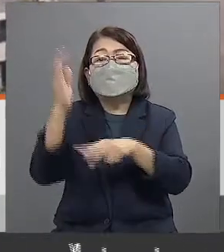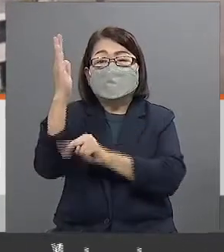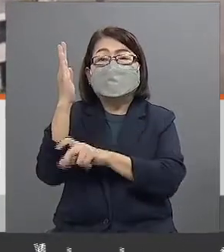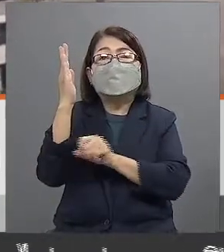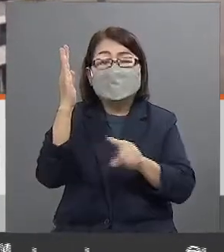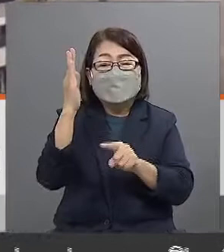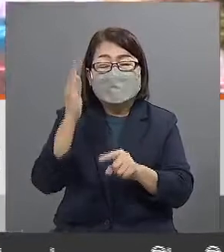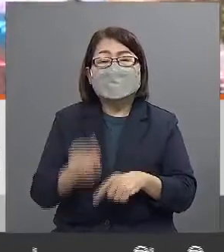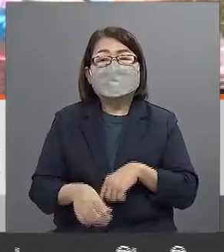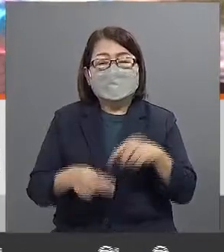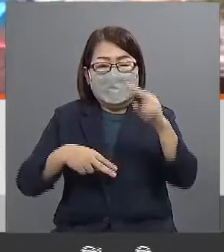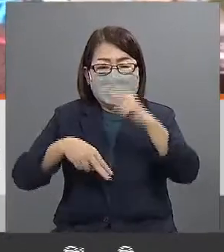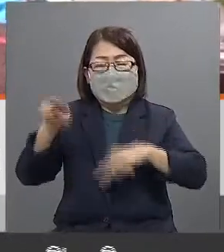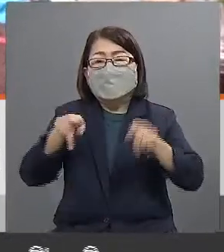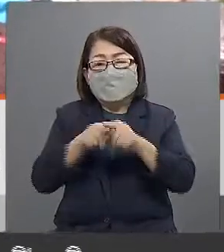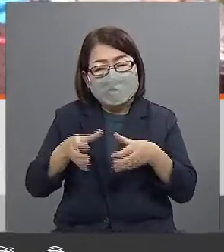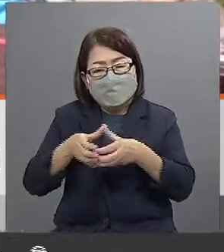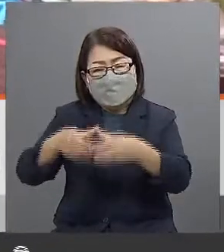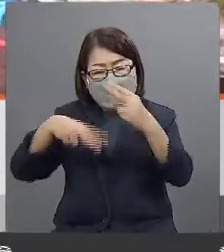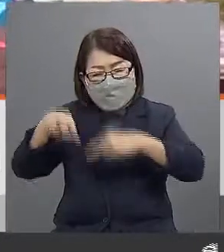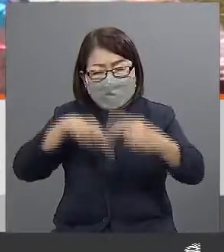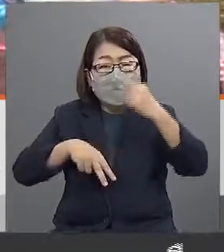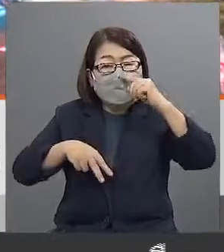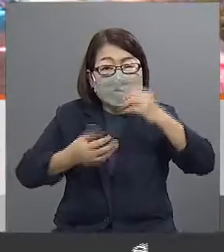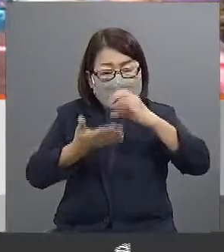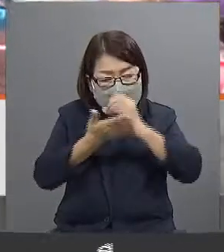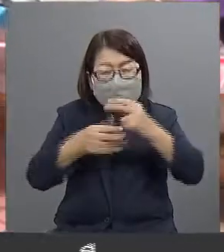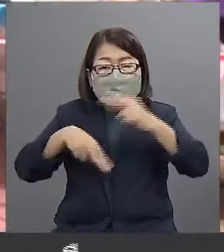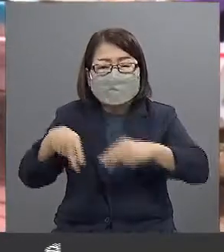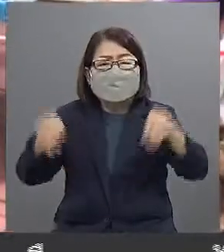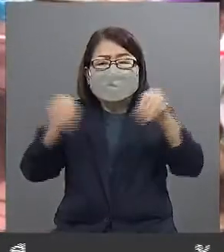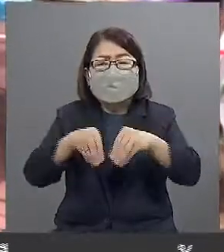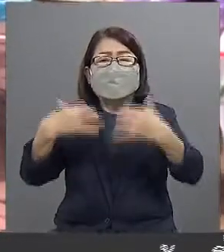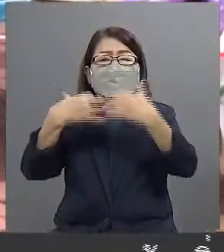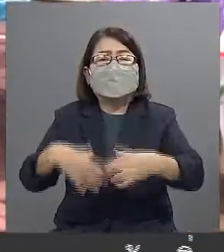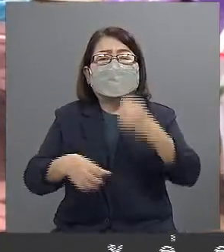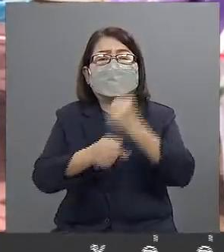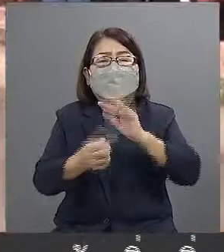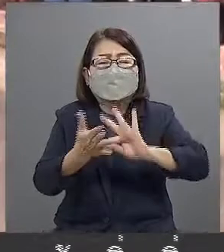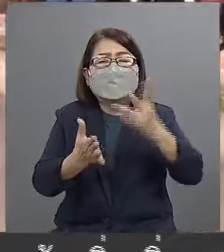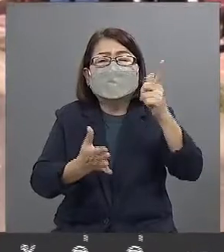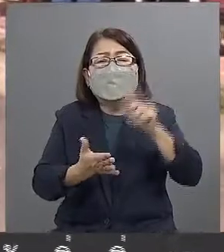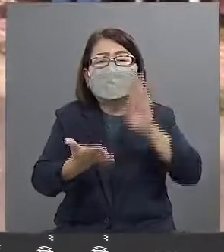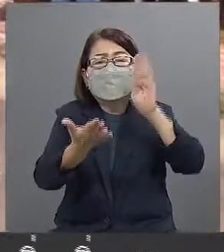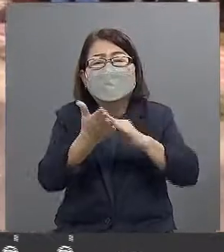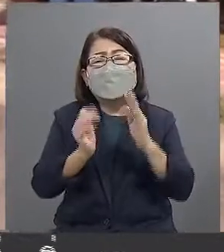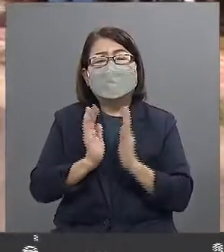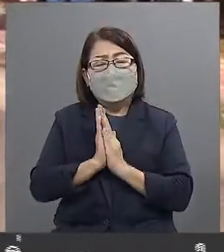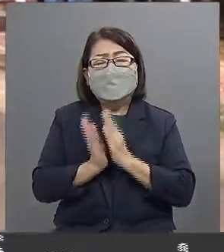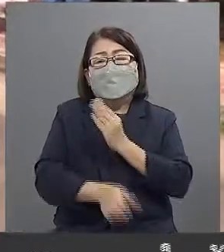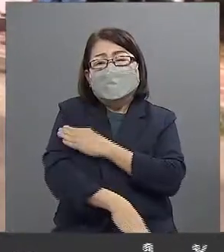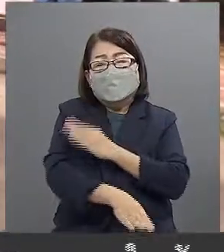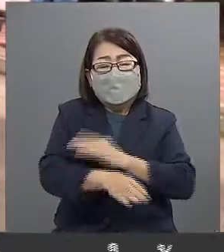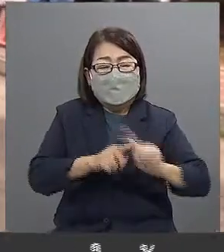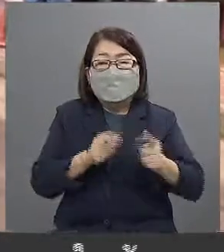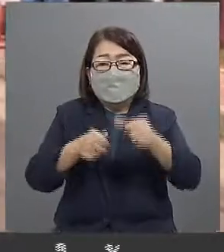ตรวจคัดกรองเชิงรุกประชาชนซึ่งอาศัยอยู่โดยรอบโรงงานผลิตทองคำเปลวในพื้นที่หมู่ที่ 1ตำบลปากพูนอำเภอเมือง